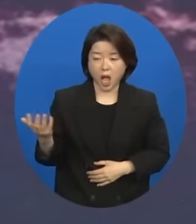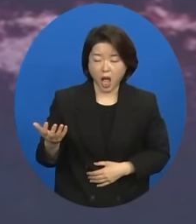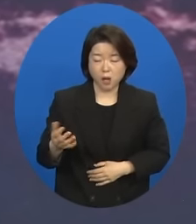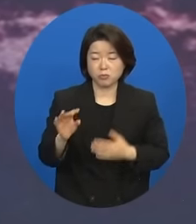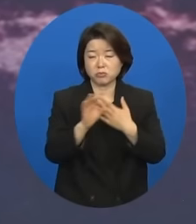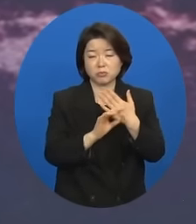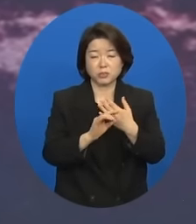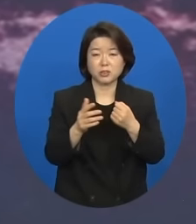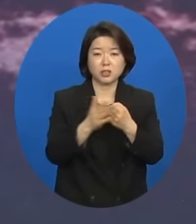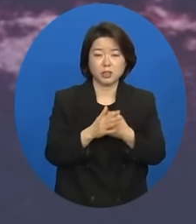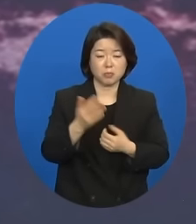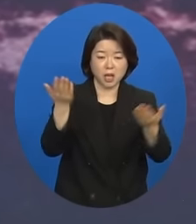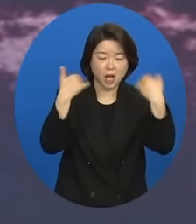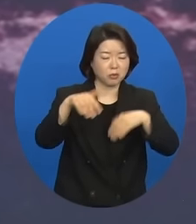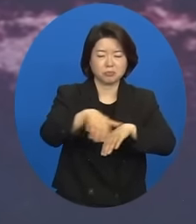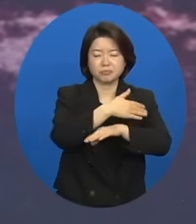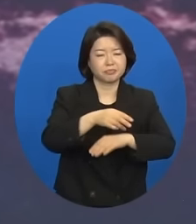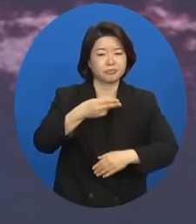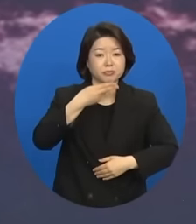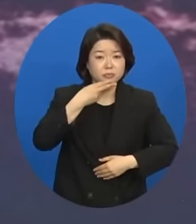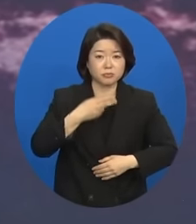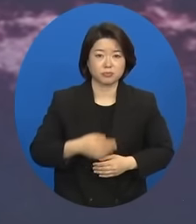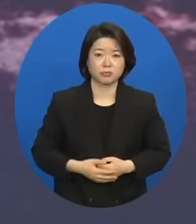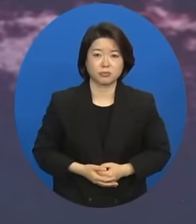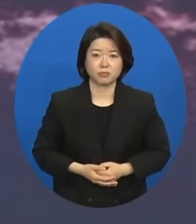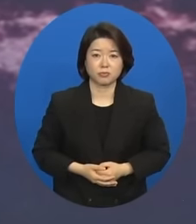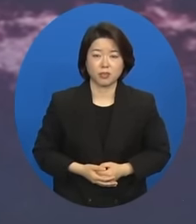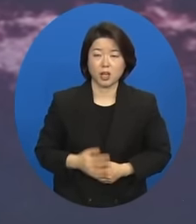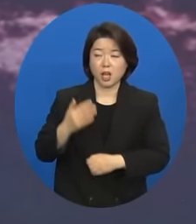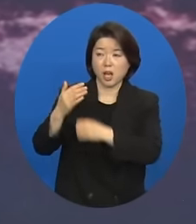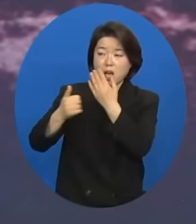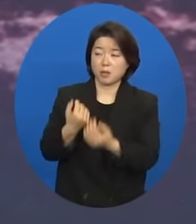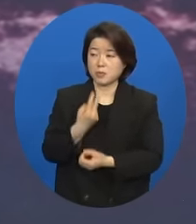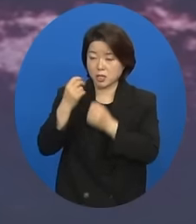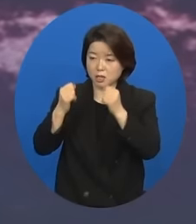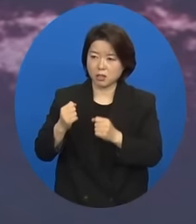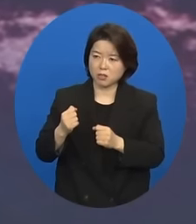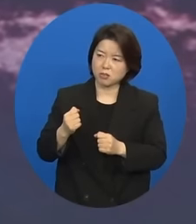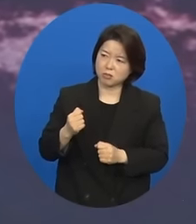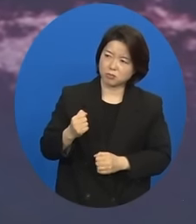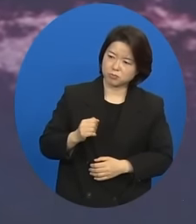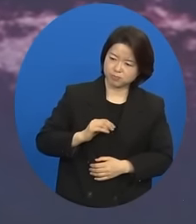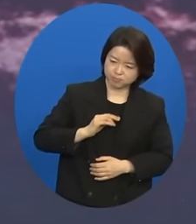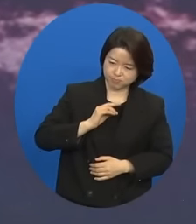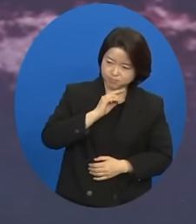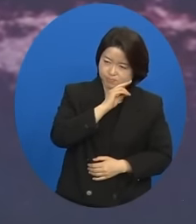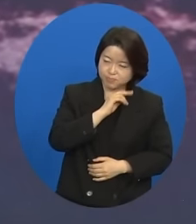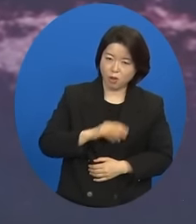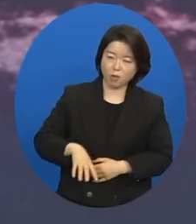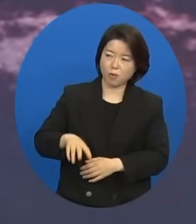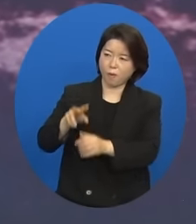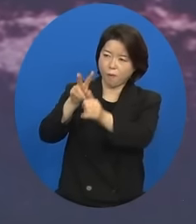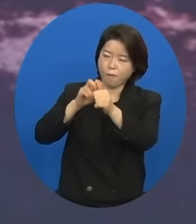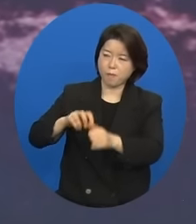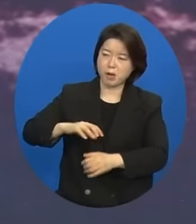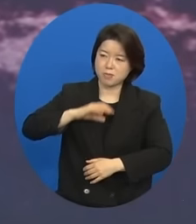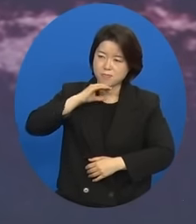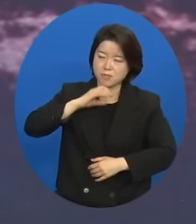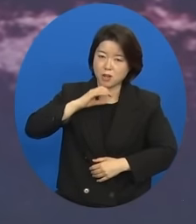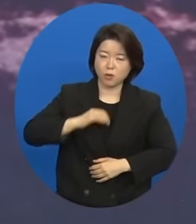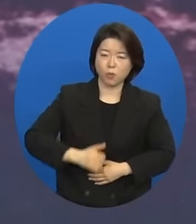가지 않고 그니까 하나님이 살아계시다는 의심을 하게 되고 원망을 하게 되고요 화가